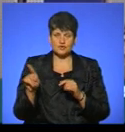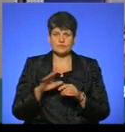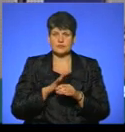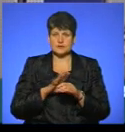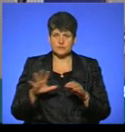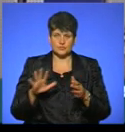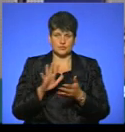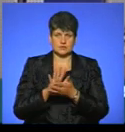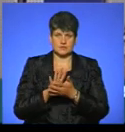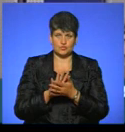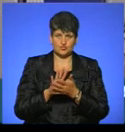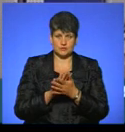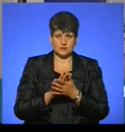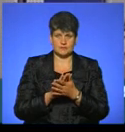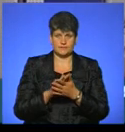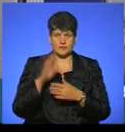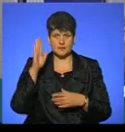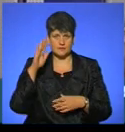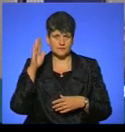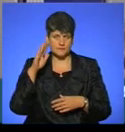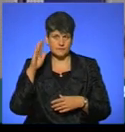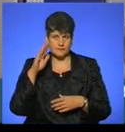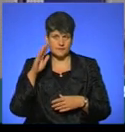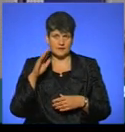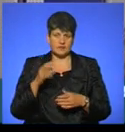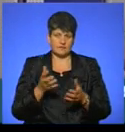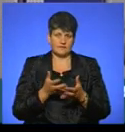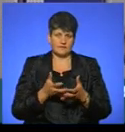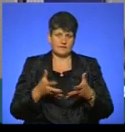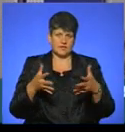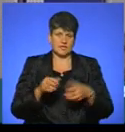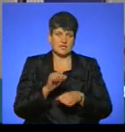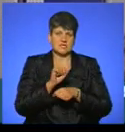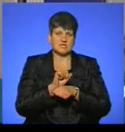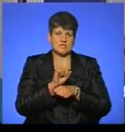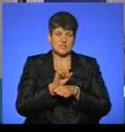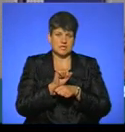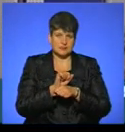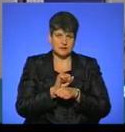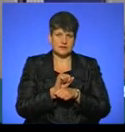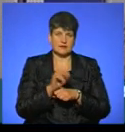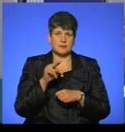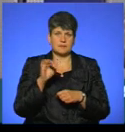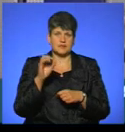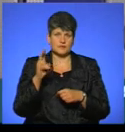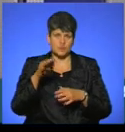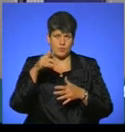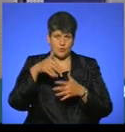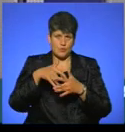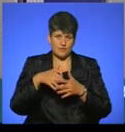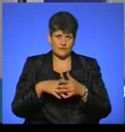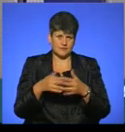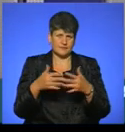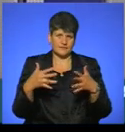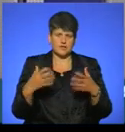забруднення поверхневих вод, ну, відсійники, примітивні відсійники, пісколовки і так далі. Тому я і на сьогоднішній день